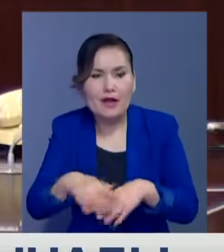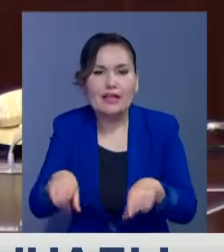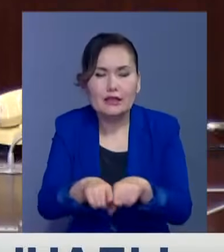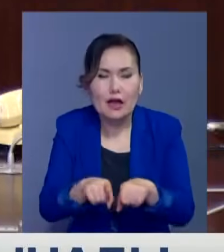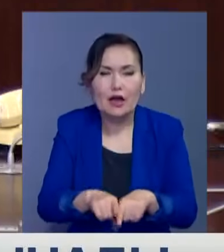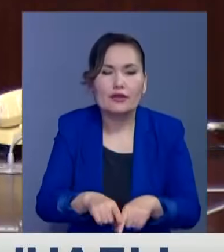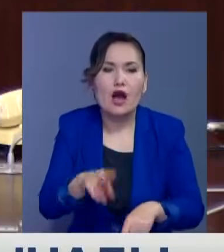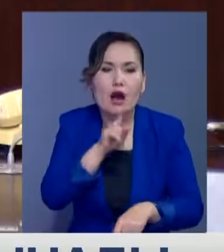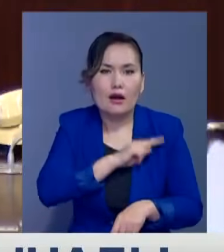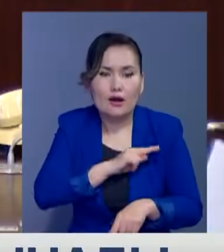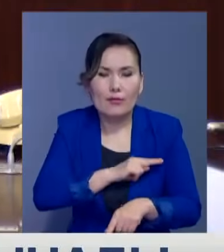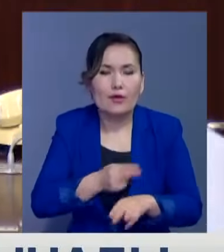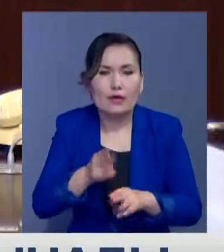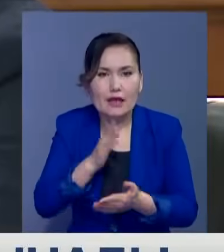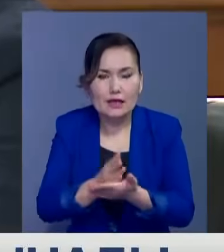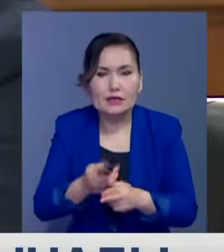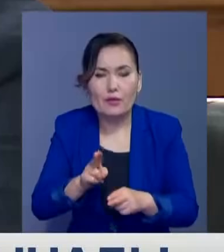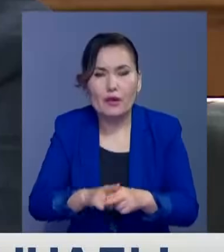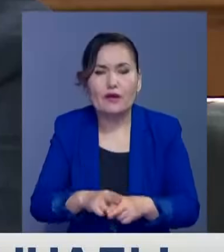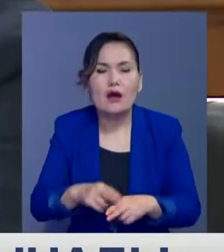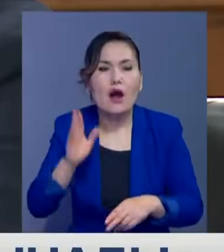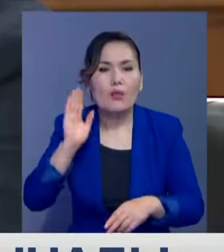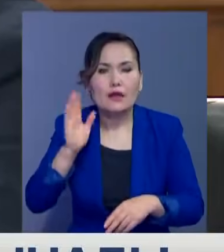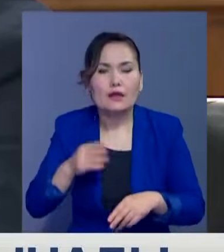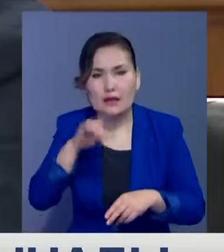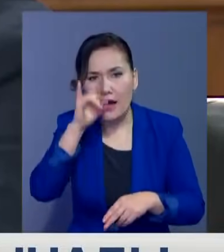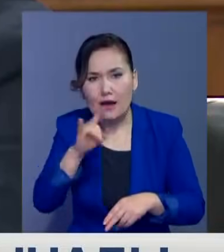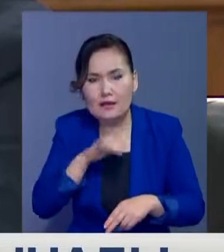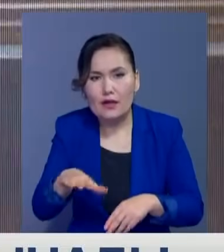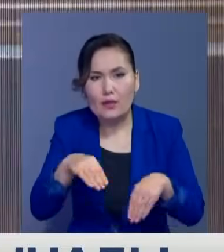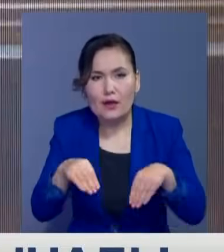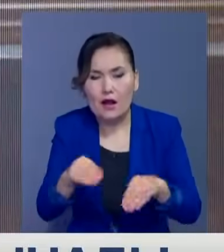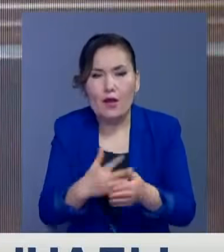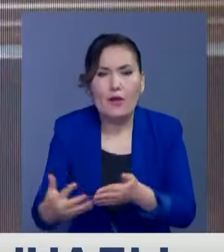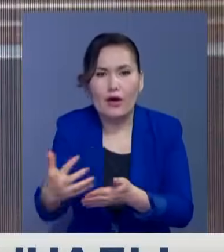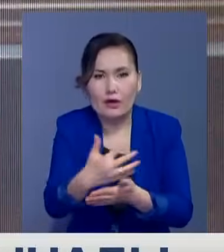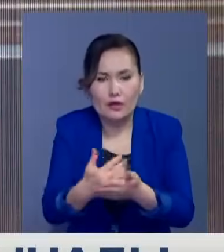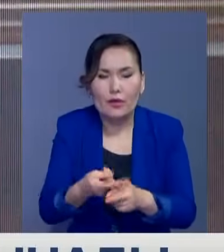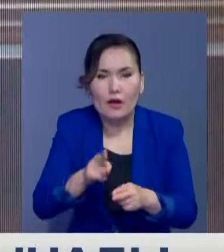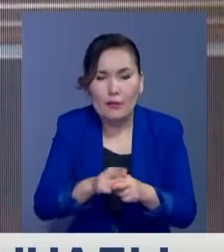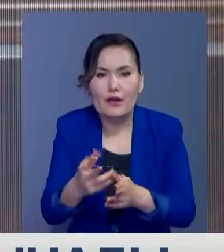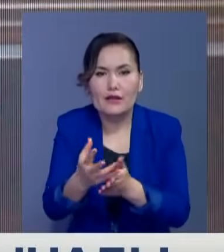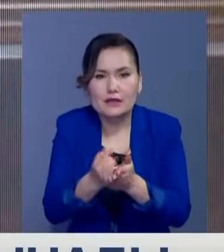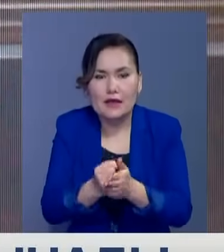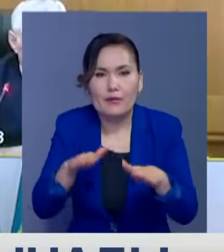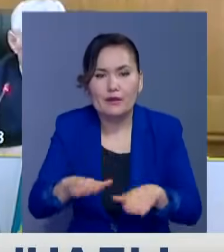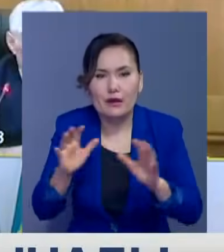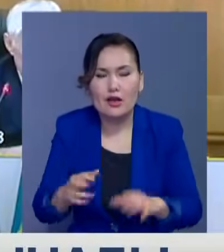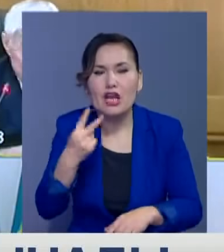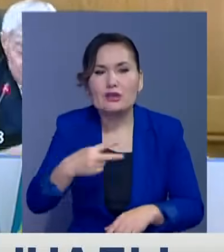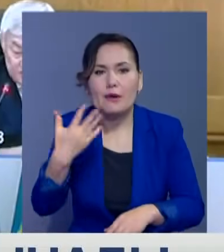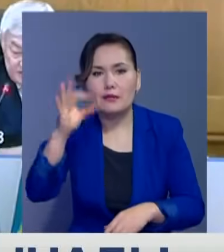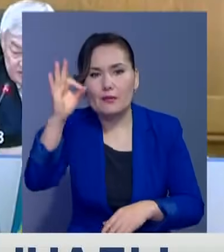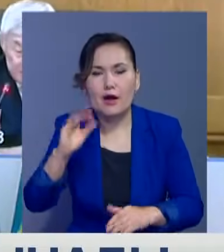әдіс өнімділікті арттыра отырып, алғашқы кезеңнің өзінде бағаны 25%-ға дейін төмендетуге мүмкіндік береді деп